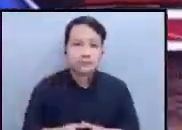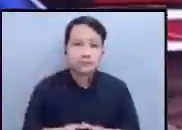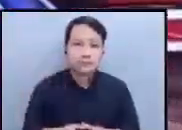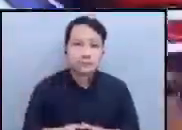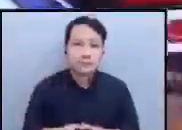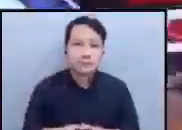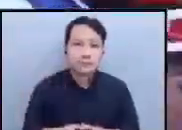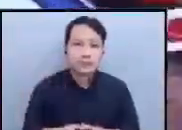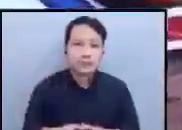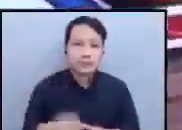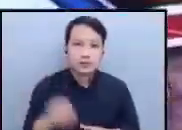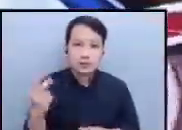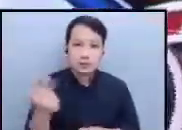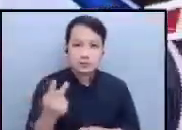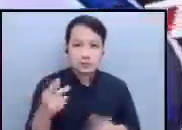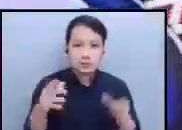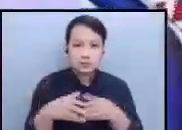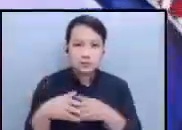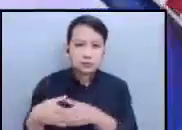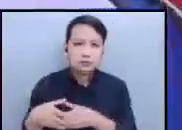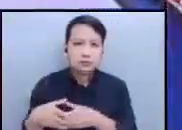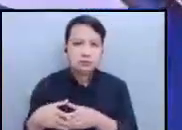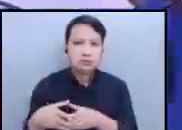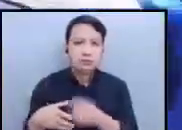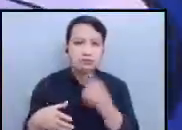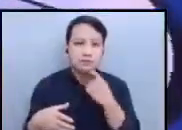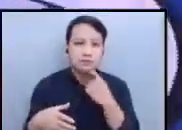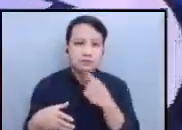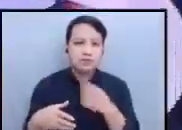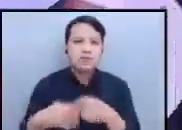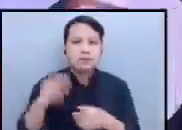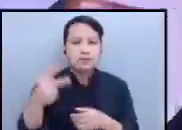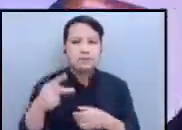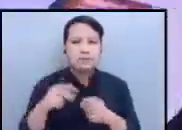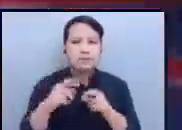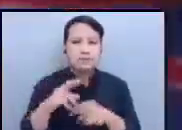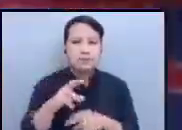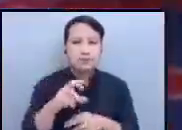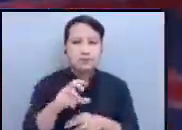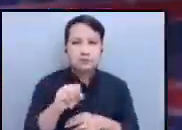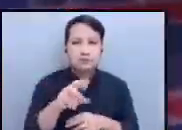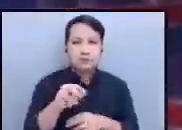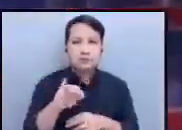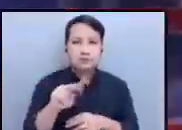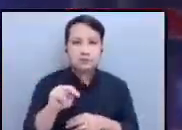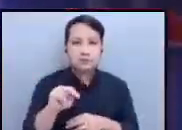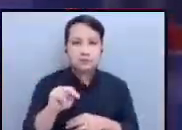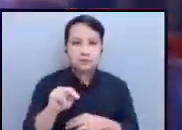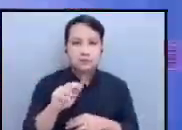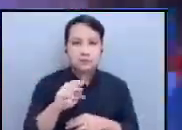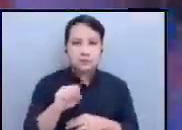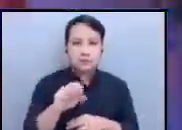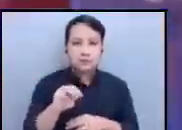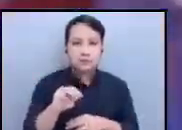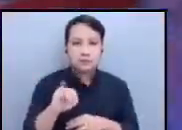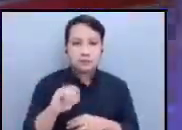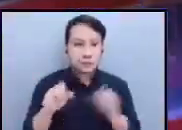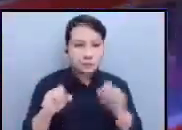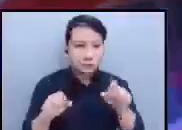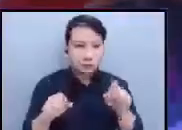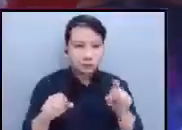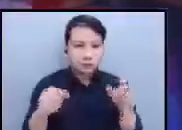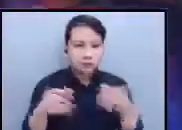Sumalak ang ikalawang batch ng mga senatorial candidates sa second round ng SMNI senatorial debates. Sa 11 mga